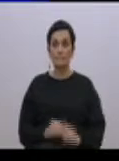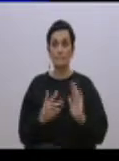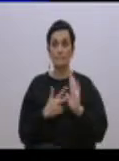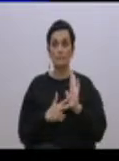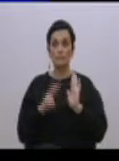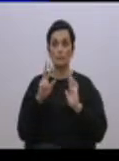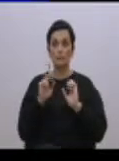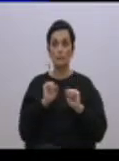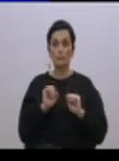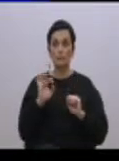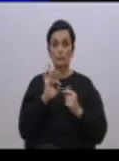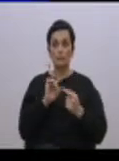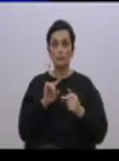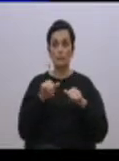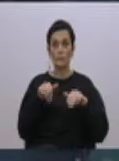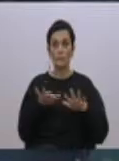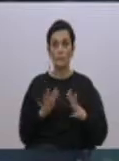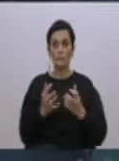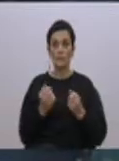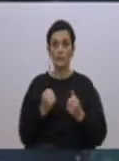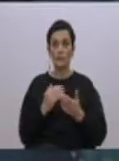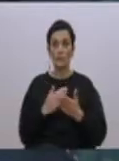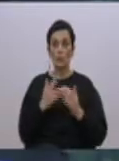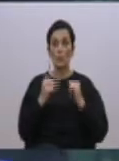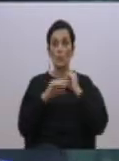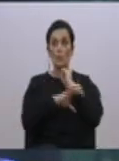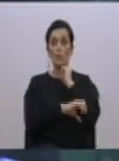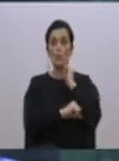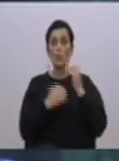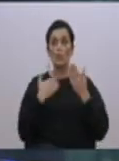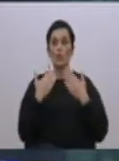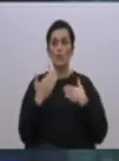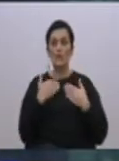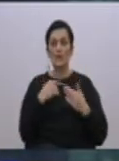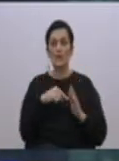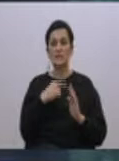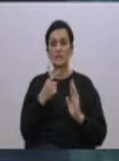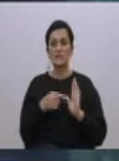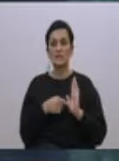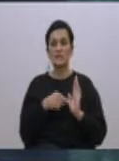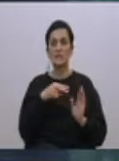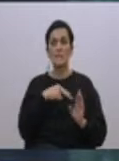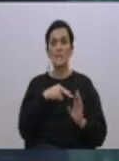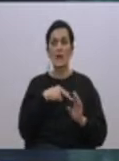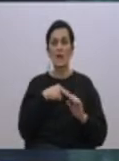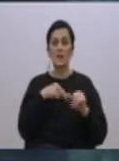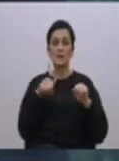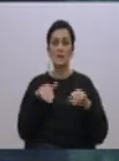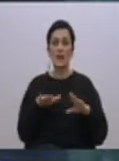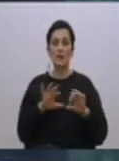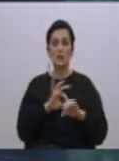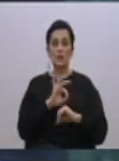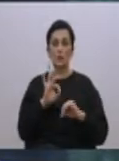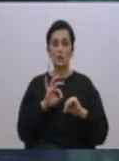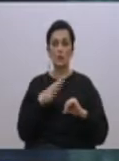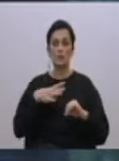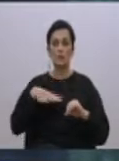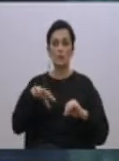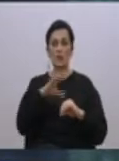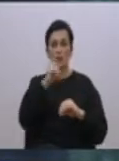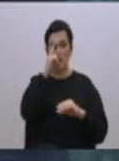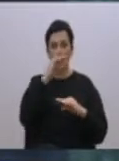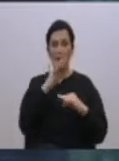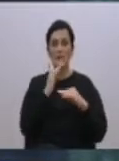Odhodim moche, nul ci n-am de gând datul nebis mirebule. Da, bolokian sakralis sakitche, parlamentul datul nebis proiectului, sakartvelos